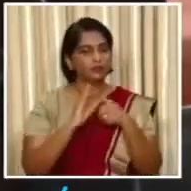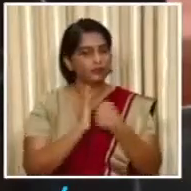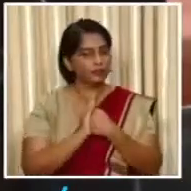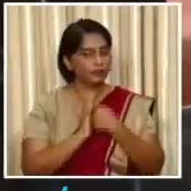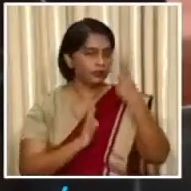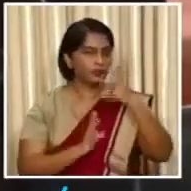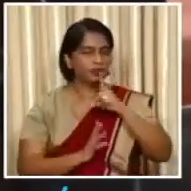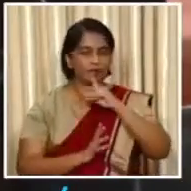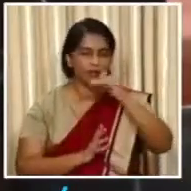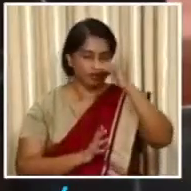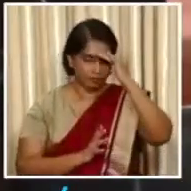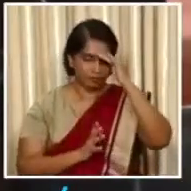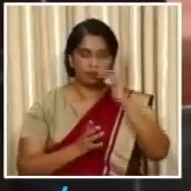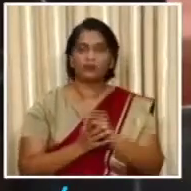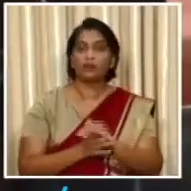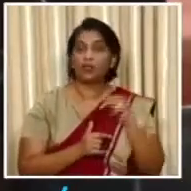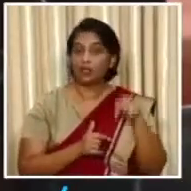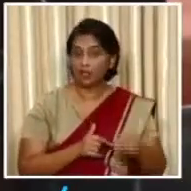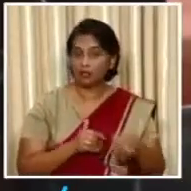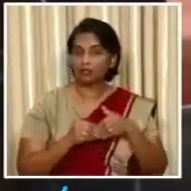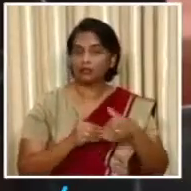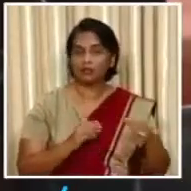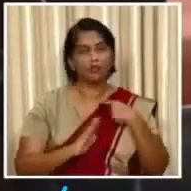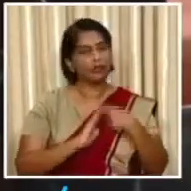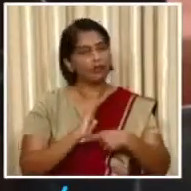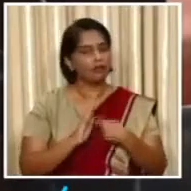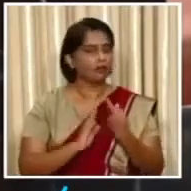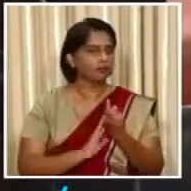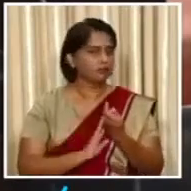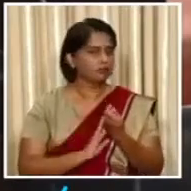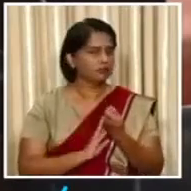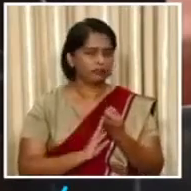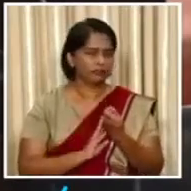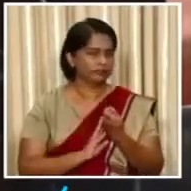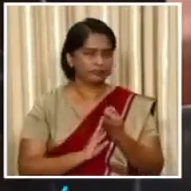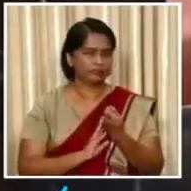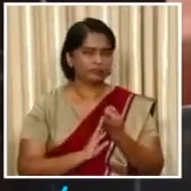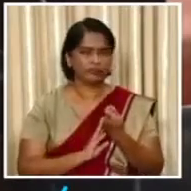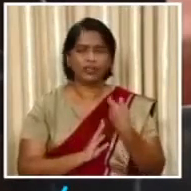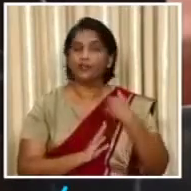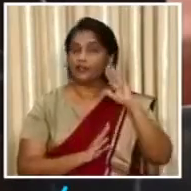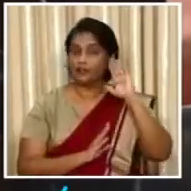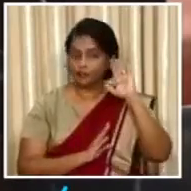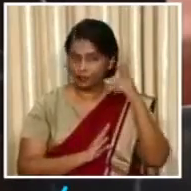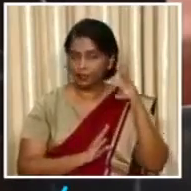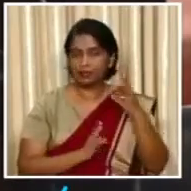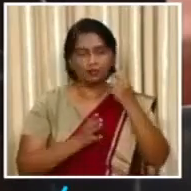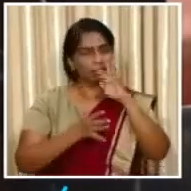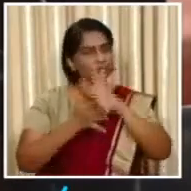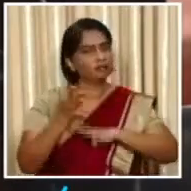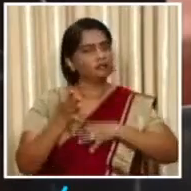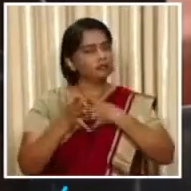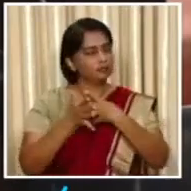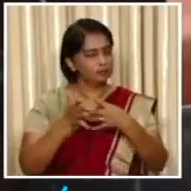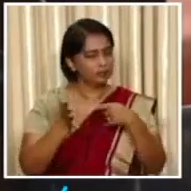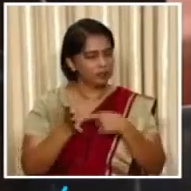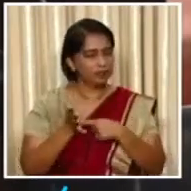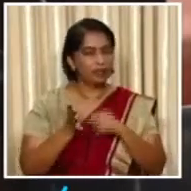இன்றைய நாட்டின் பொருளாதார சூழ்நிலையில் வரவு செலவு திட்டம், வரவு செலவு திட்ட அலுவலகம்